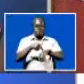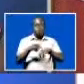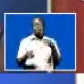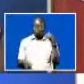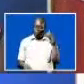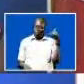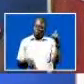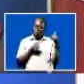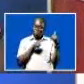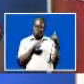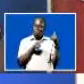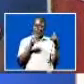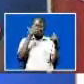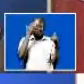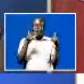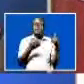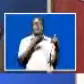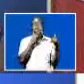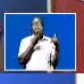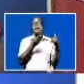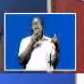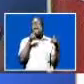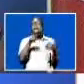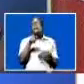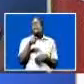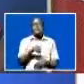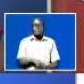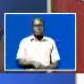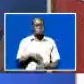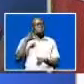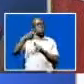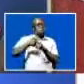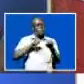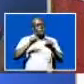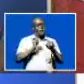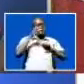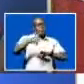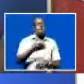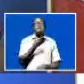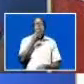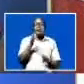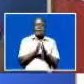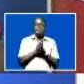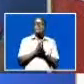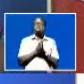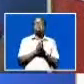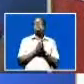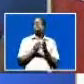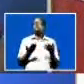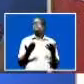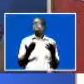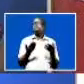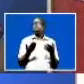ya wanaume. Ah. Eh, hupigania wanaume na tamaa ya kupata.